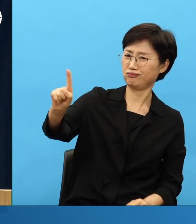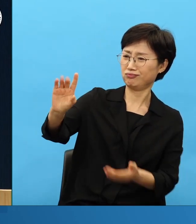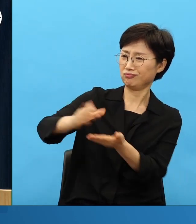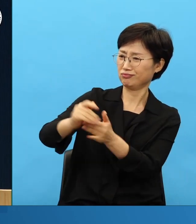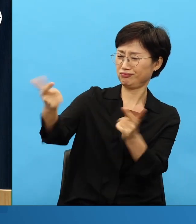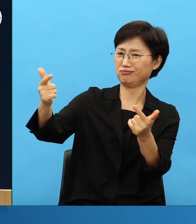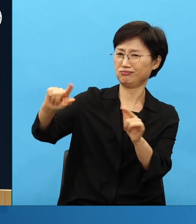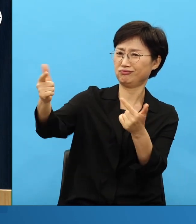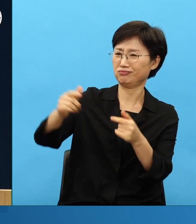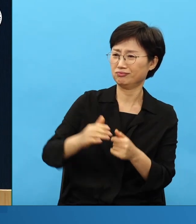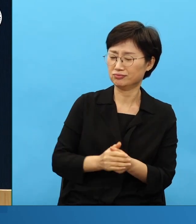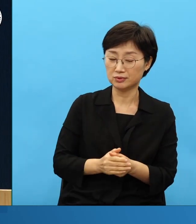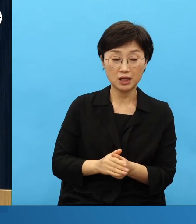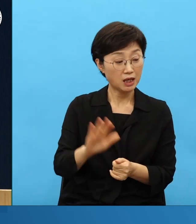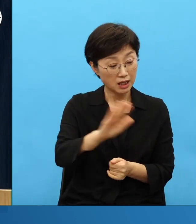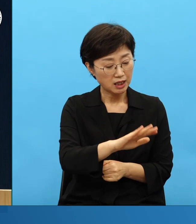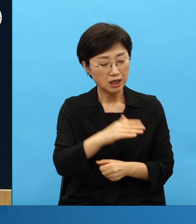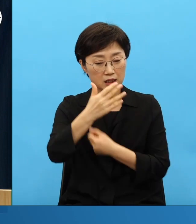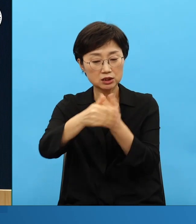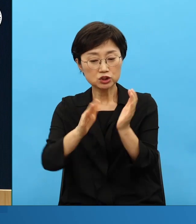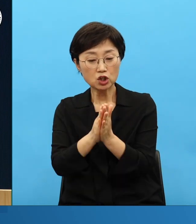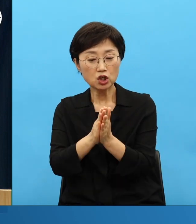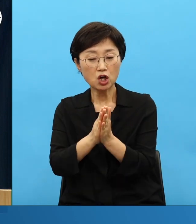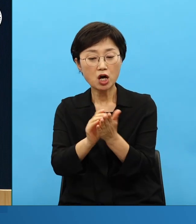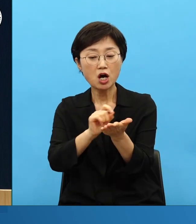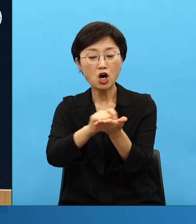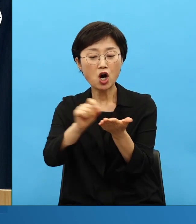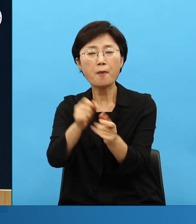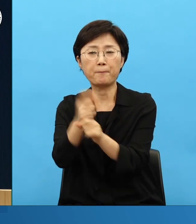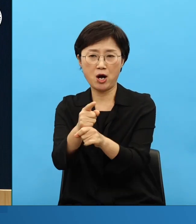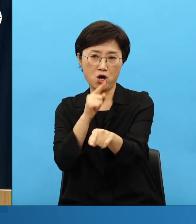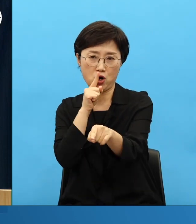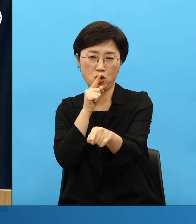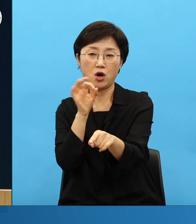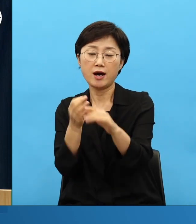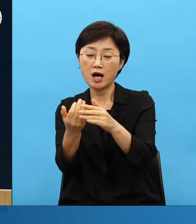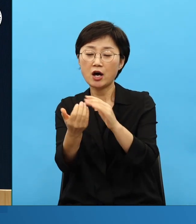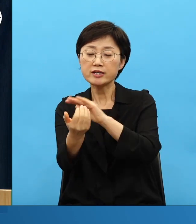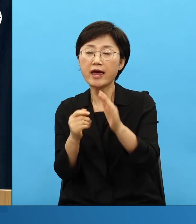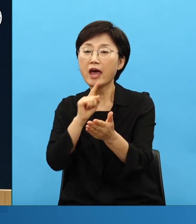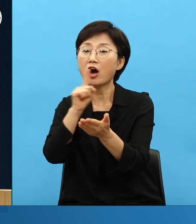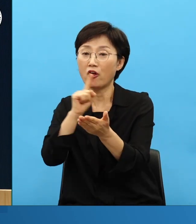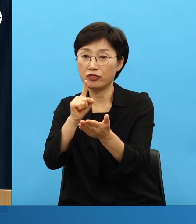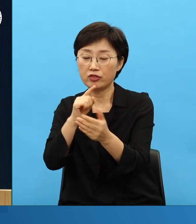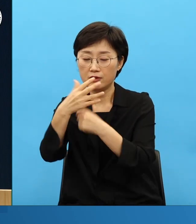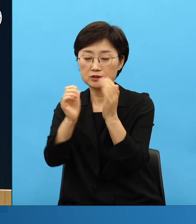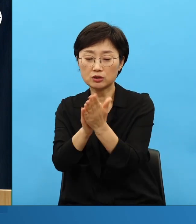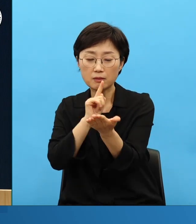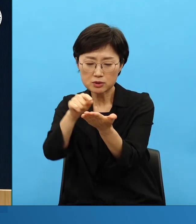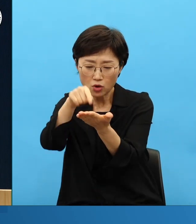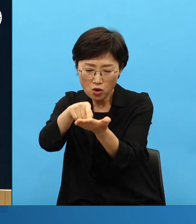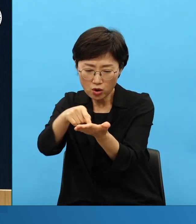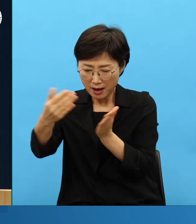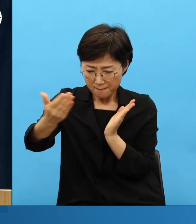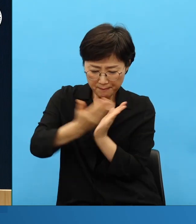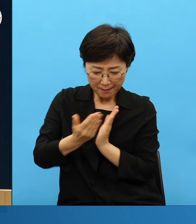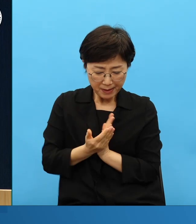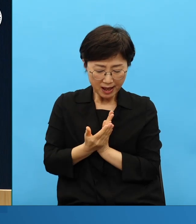성경이 예언된 그대로 왔는데도 안 믿어요. He came just as it was prophesied in the Bible, and yet they did not believe it. 어느